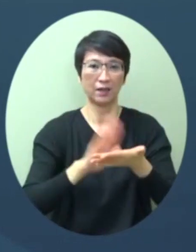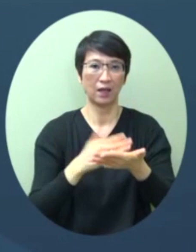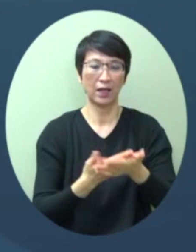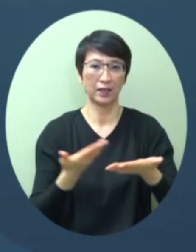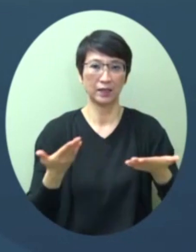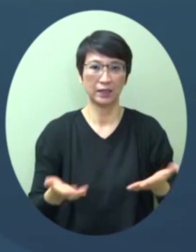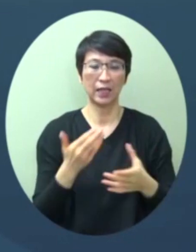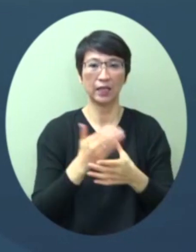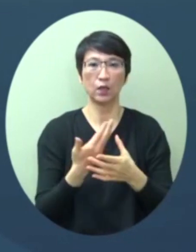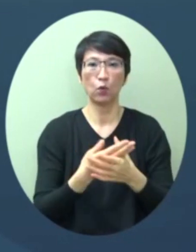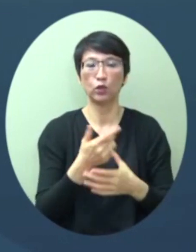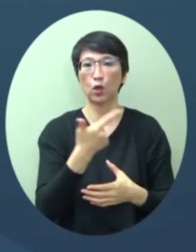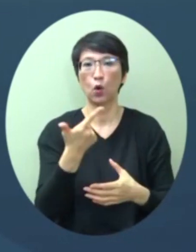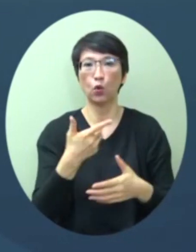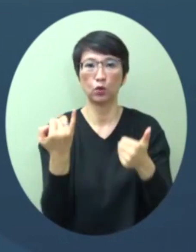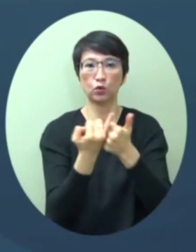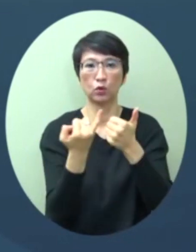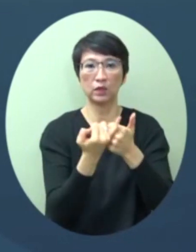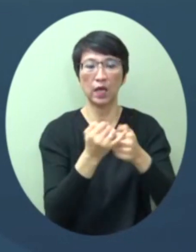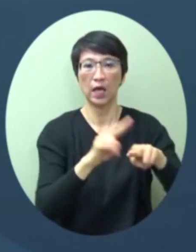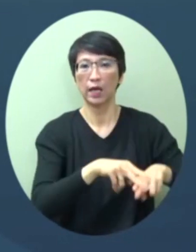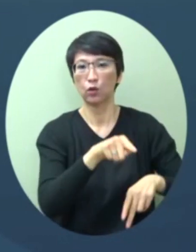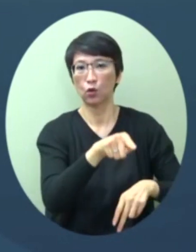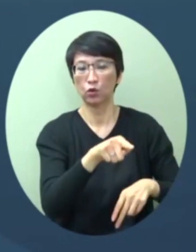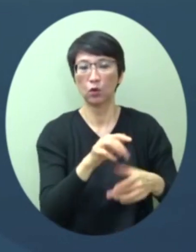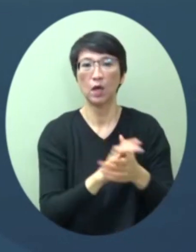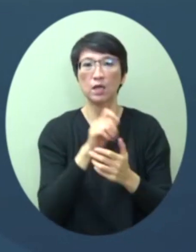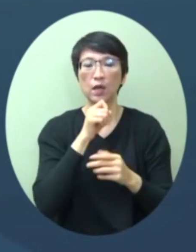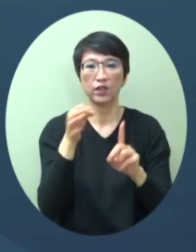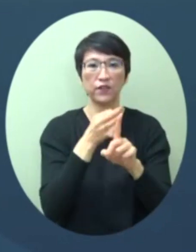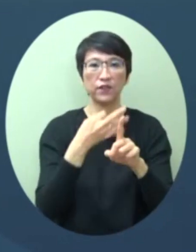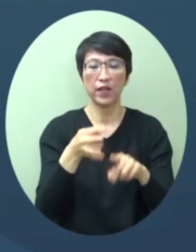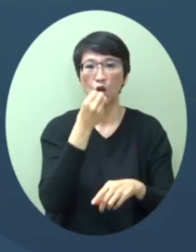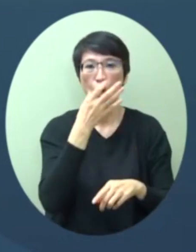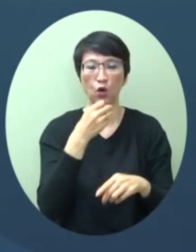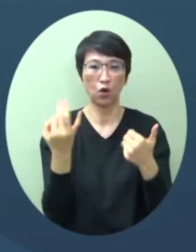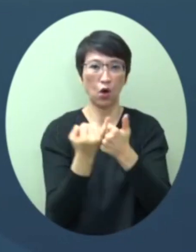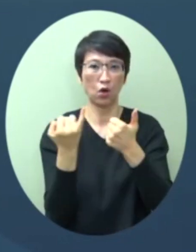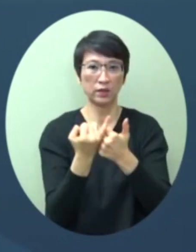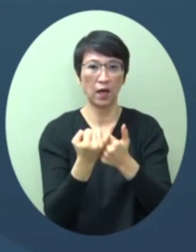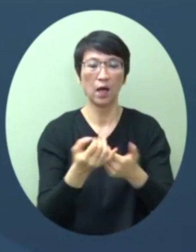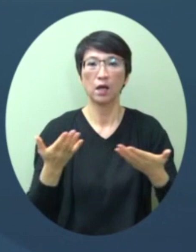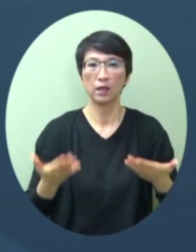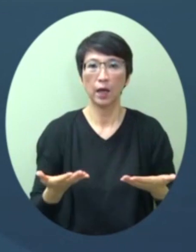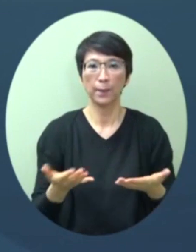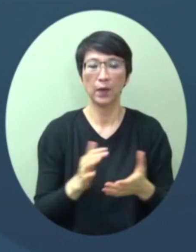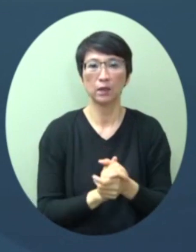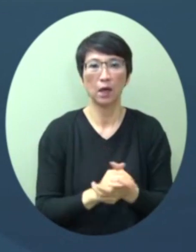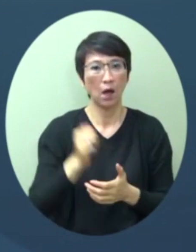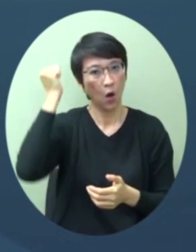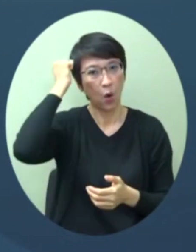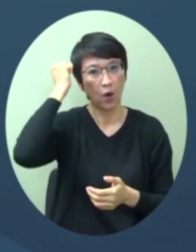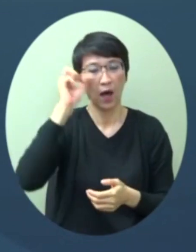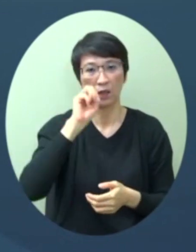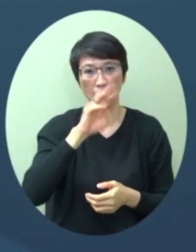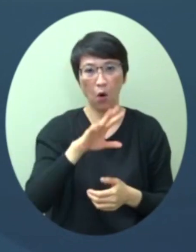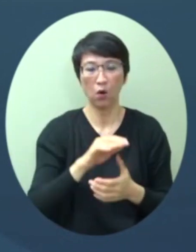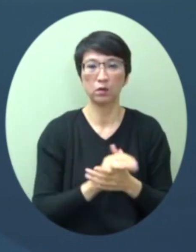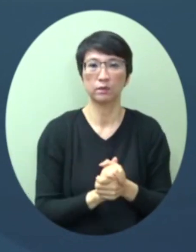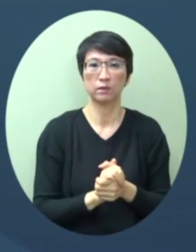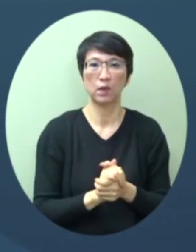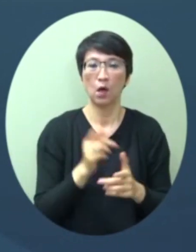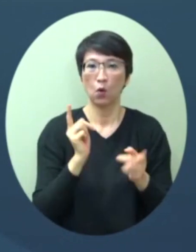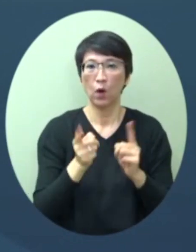因为还有很多学生也有一些非本地的学生今天我难以确实说我们可否